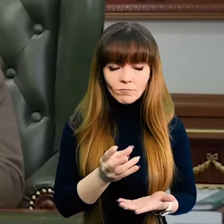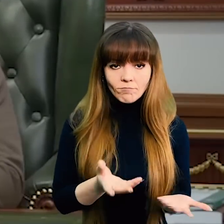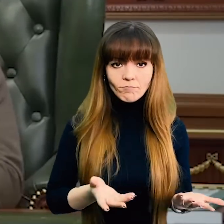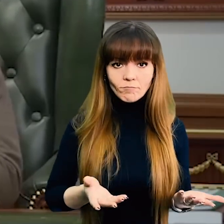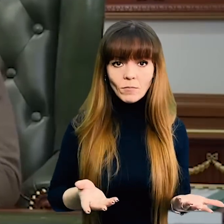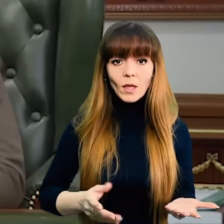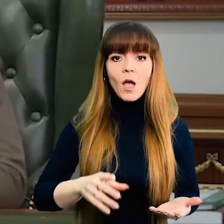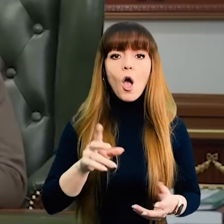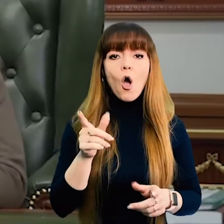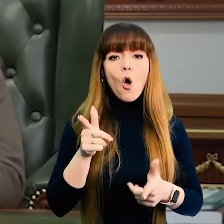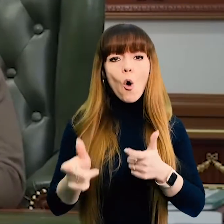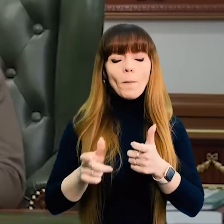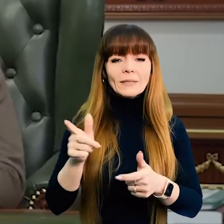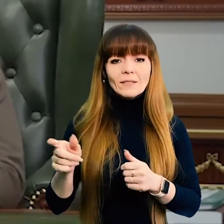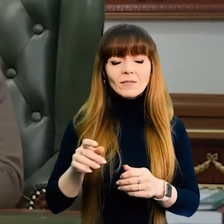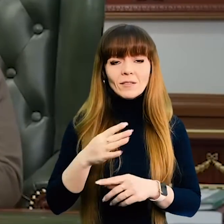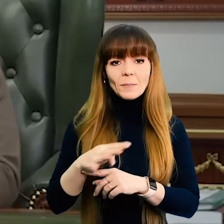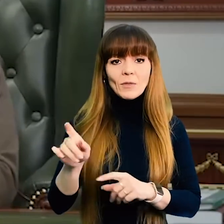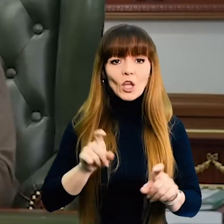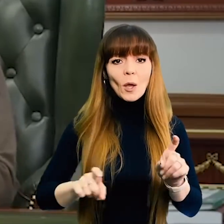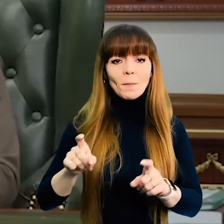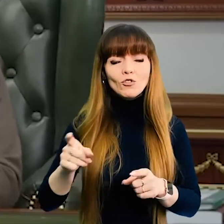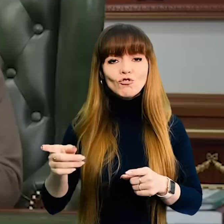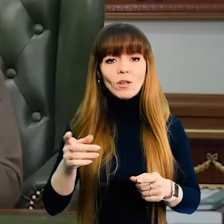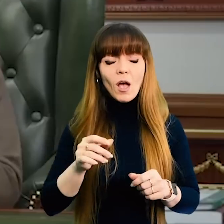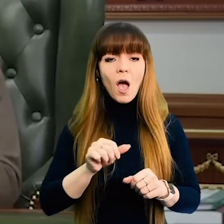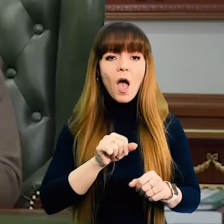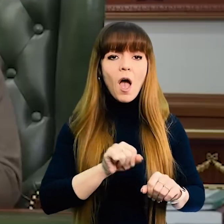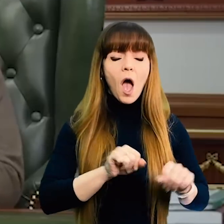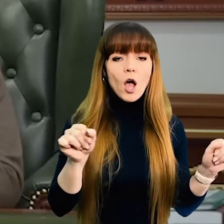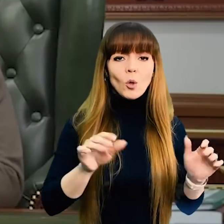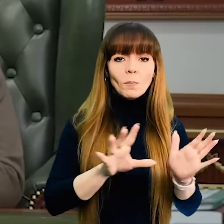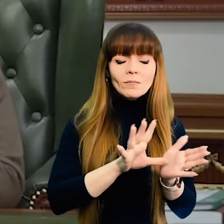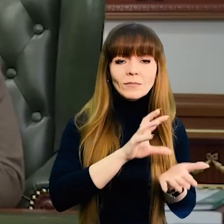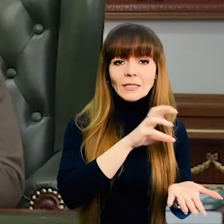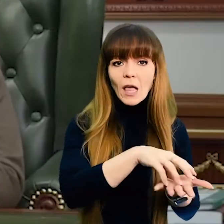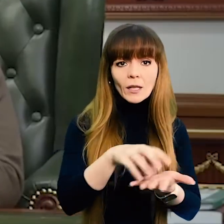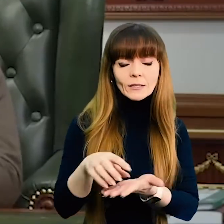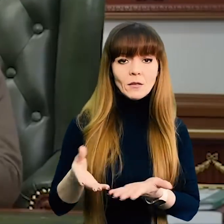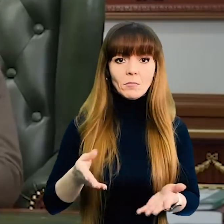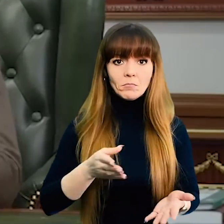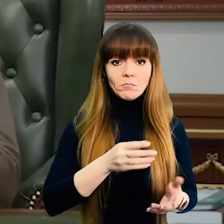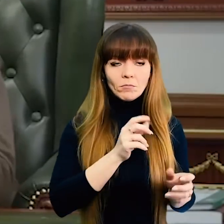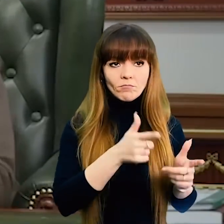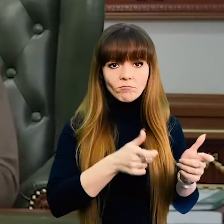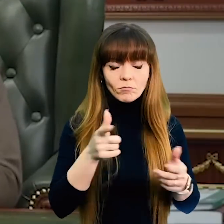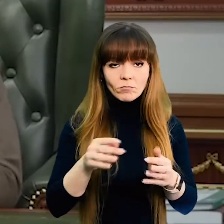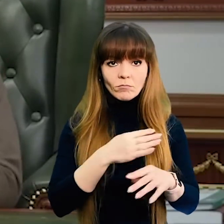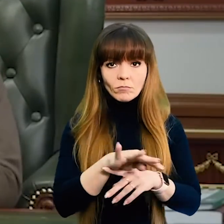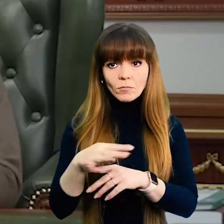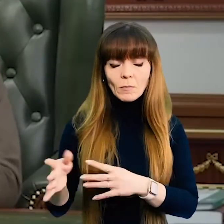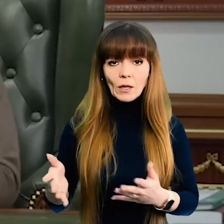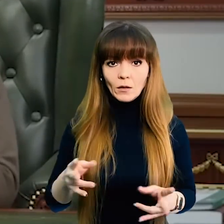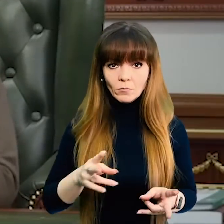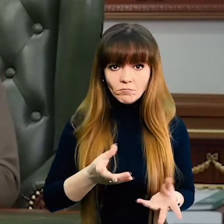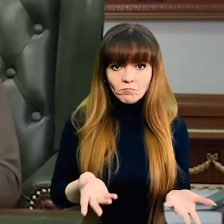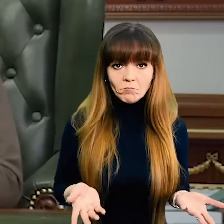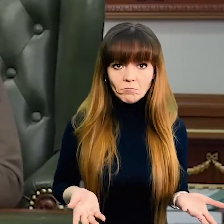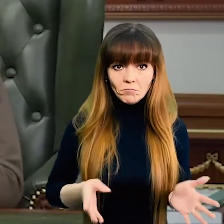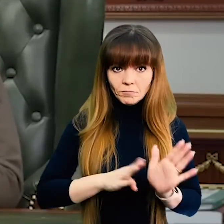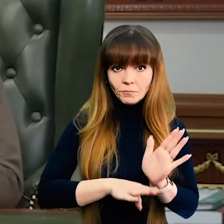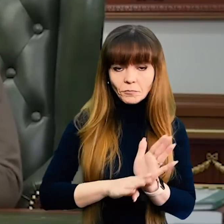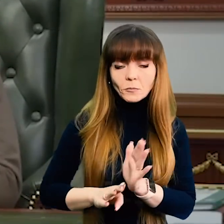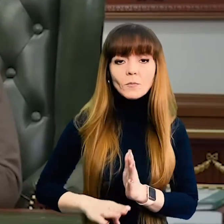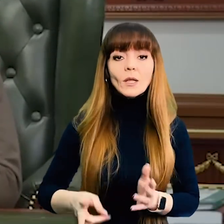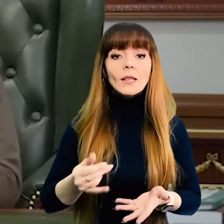не заслуговують? Обстріляне хімічне виробництво чи обстріляна атомна станція не заслуговують? Для нас